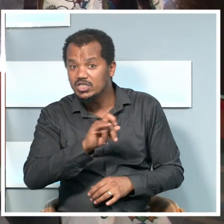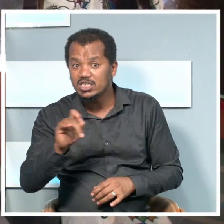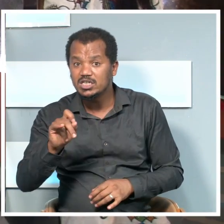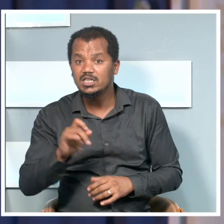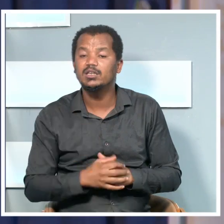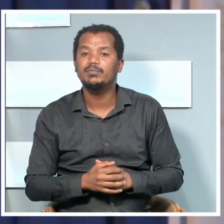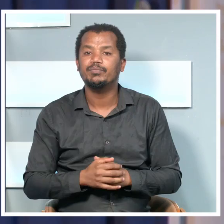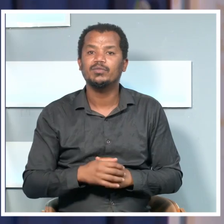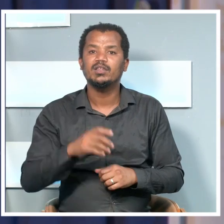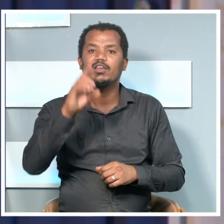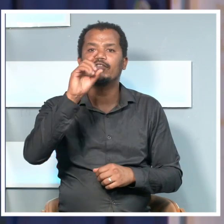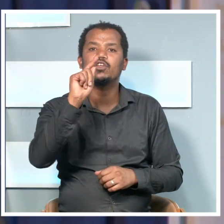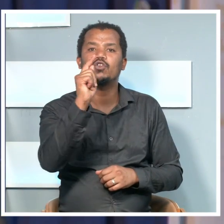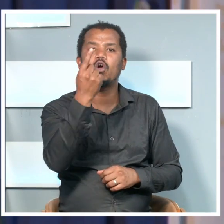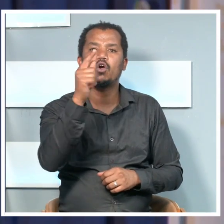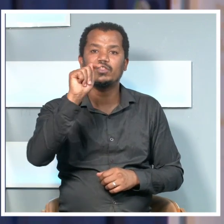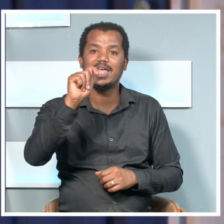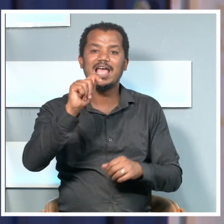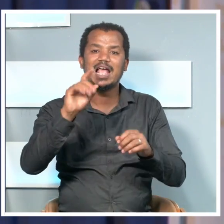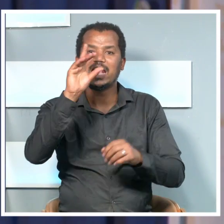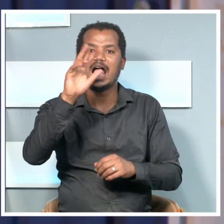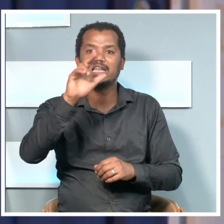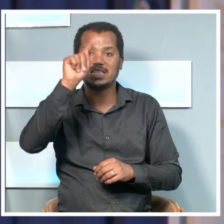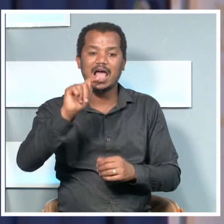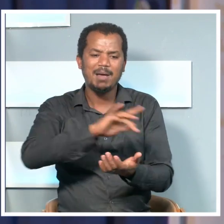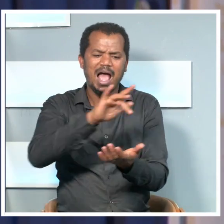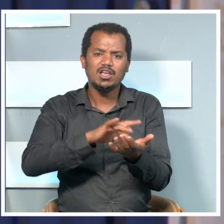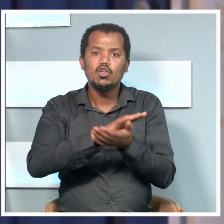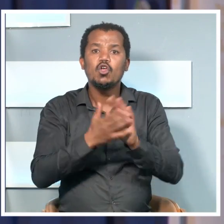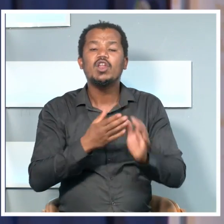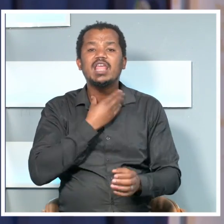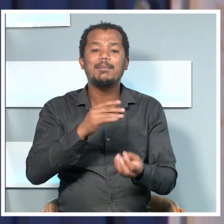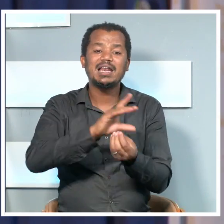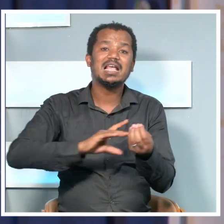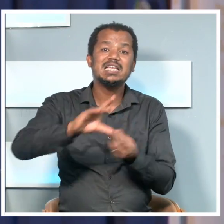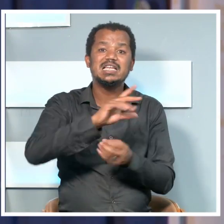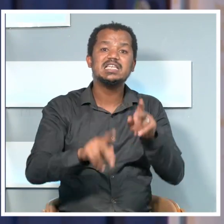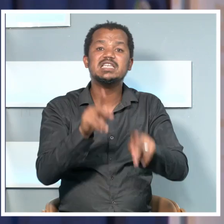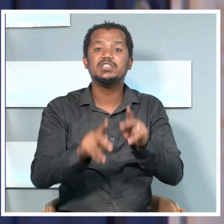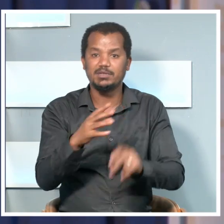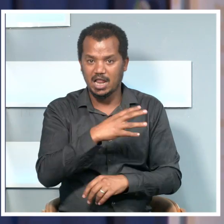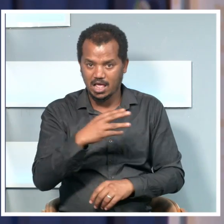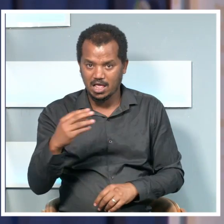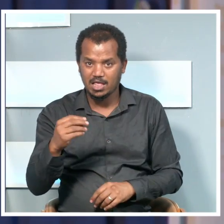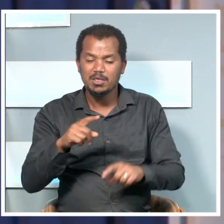ይሁን እንጂ የፍኖተ ካርታ ማዕከል የሆነው የአማራ ክልል ህዝብና